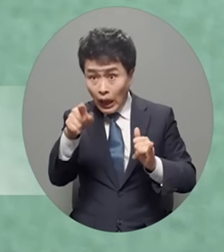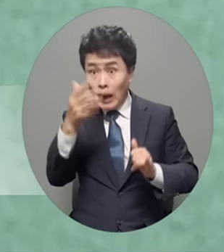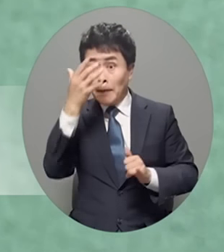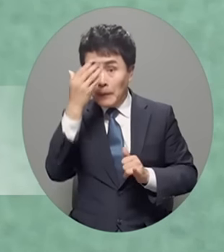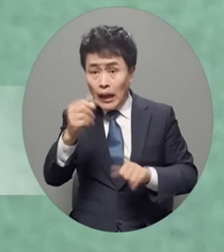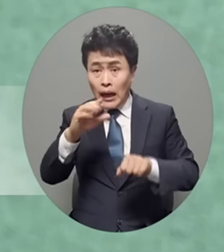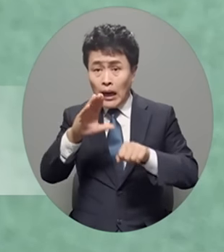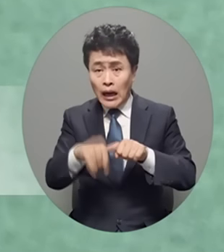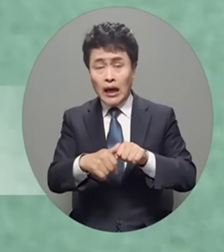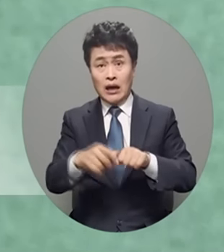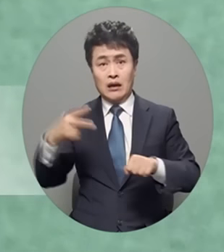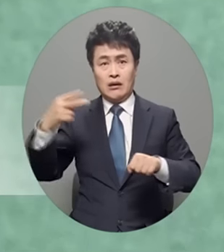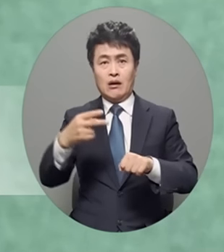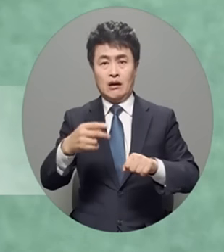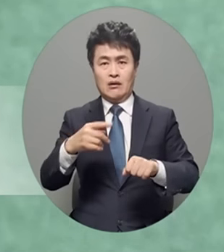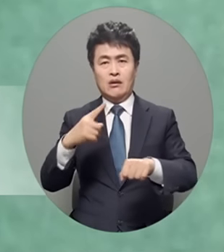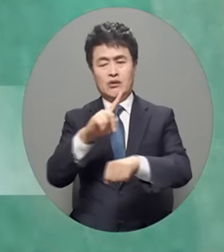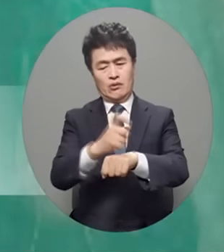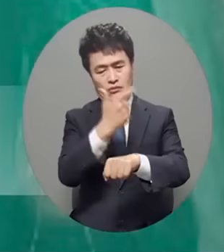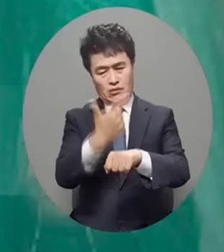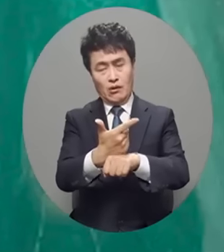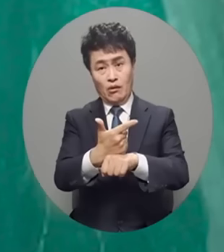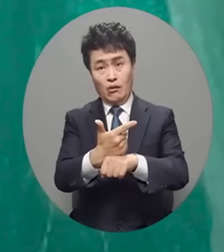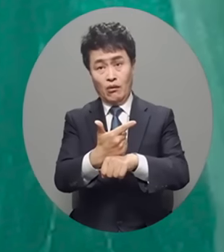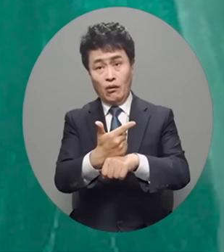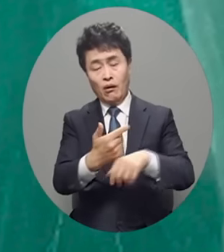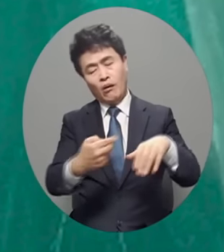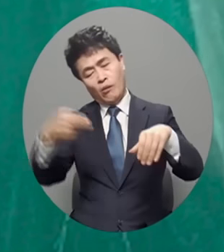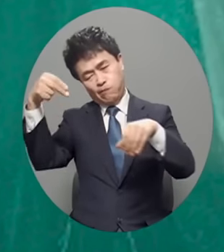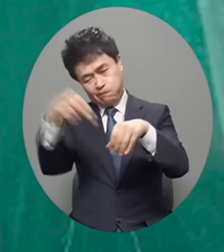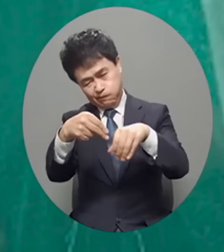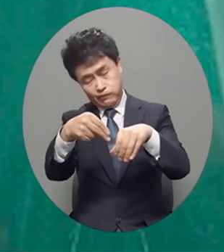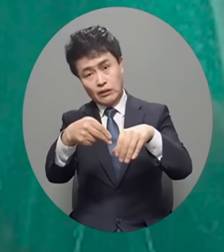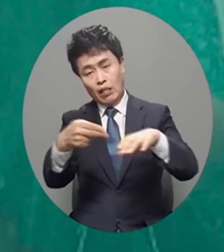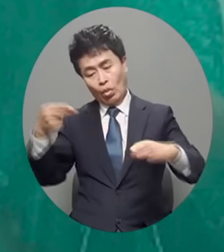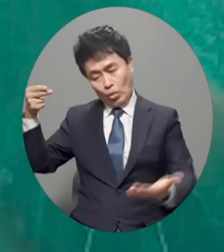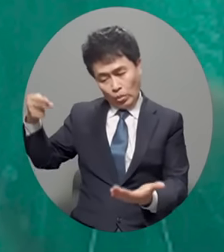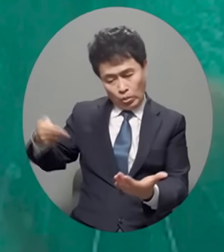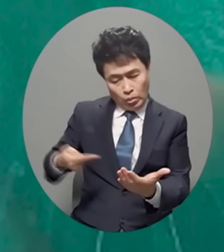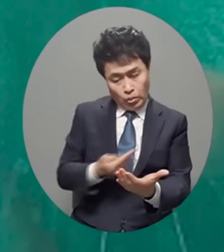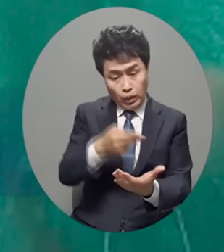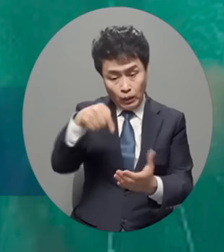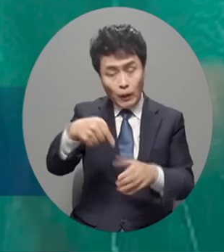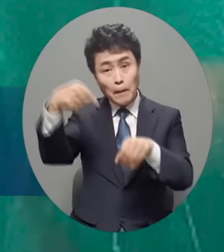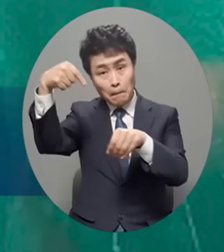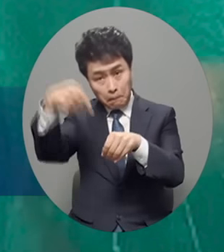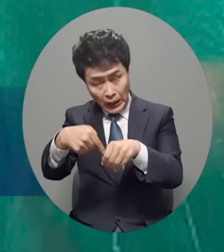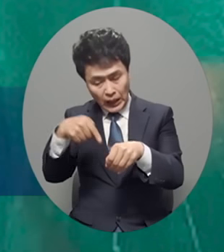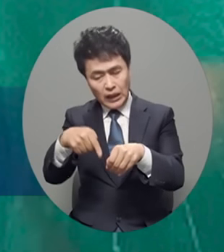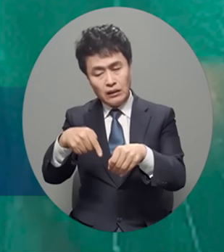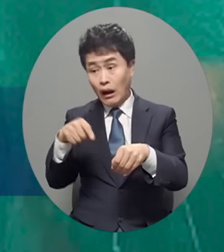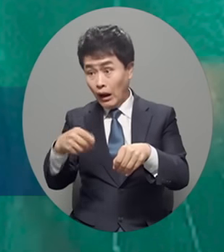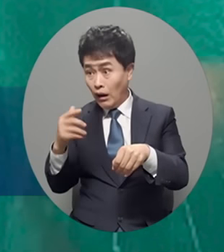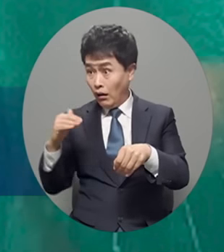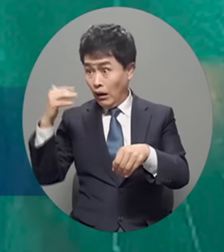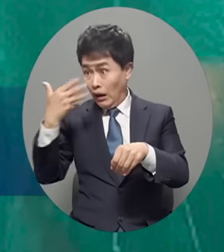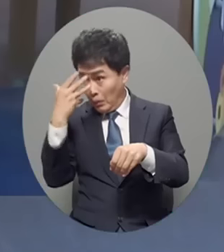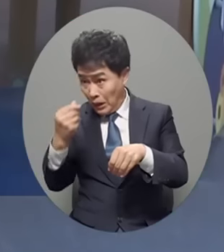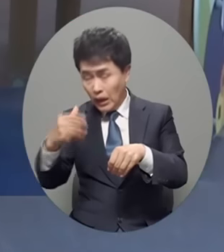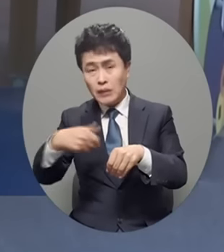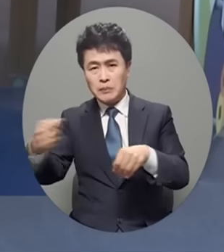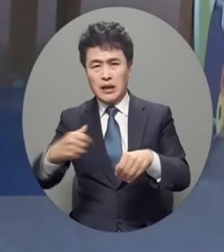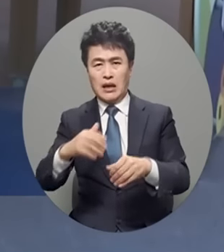발견하기까지 가위는 16시간 넘게 미끄럼틀에 꽂혀 있다 제거됐습니다. 아이가 이제 저기 미끄럼틀 위로